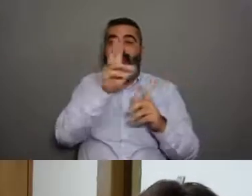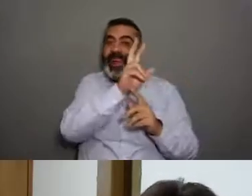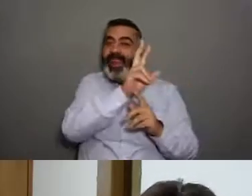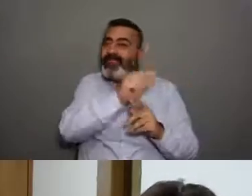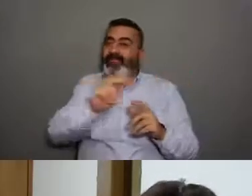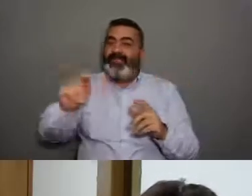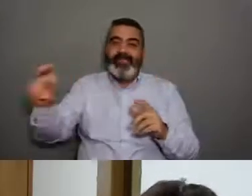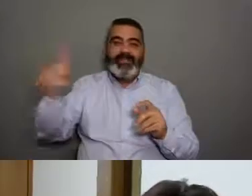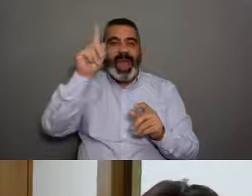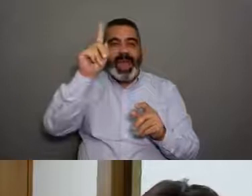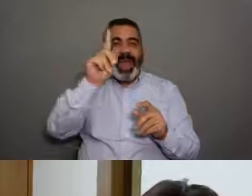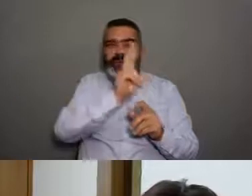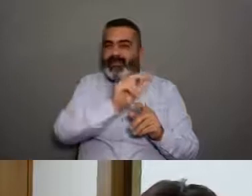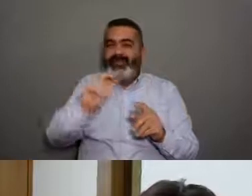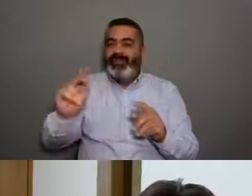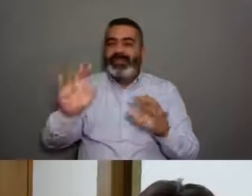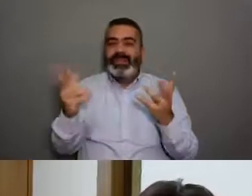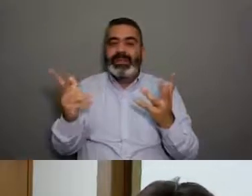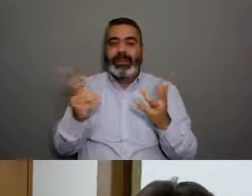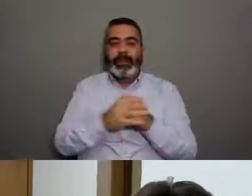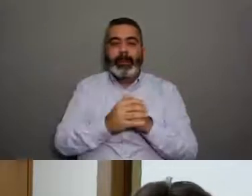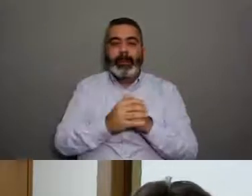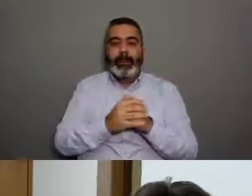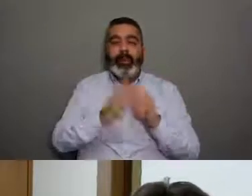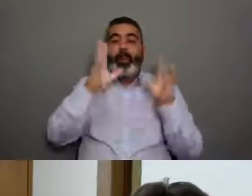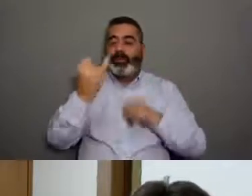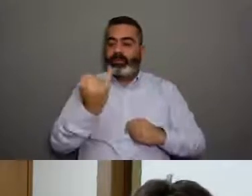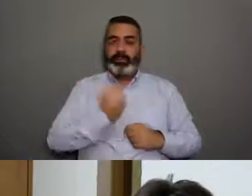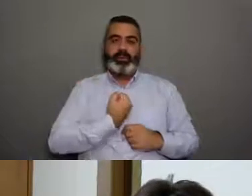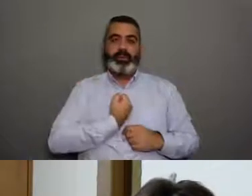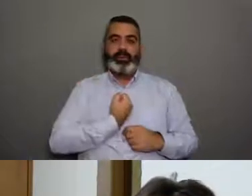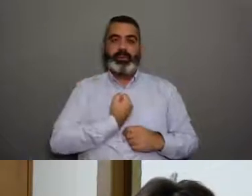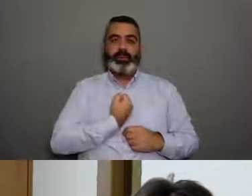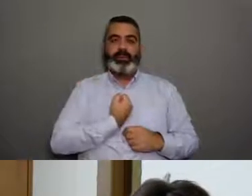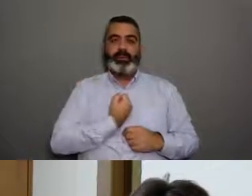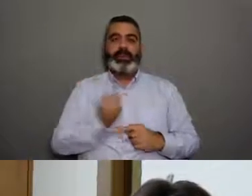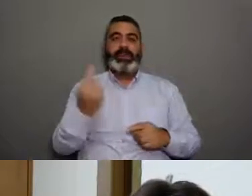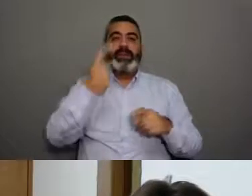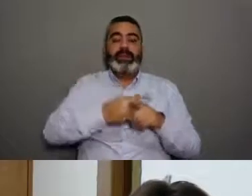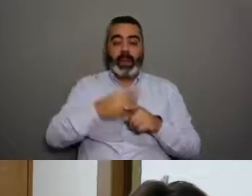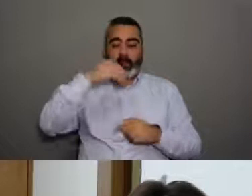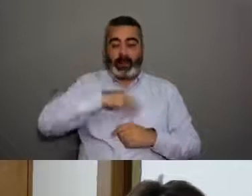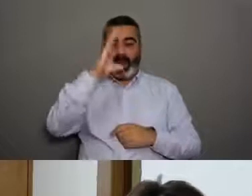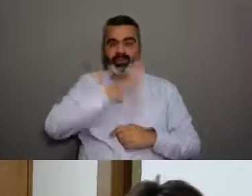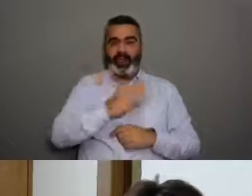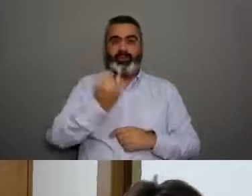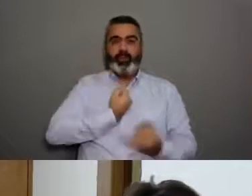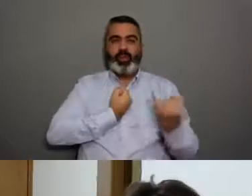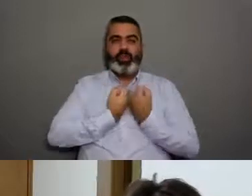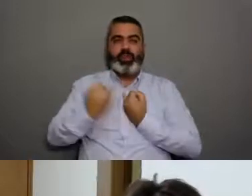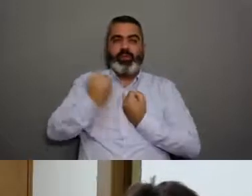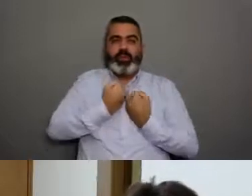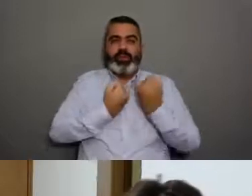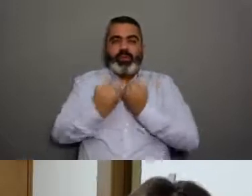όλες αυτές τις ταινίες. Ήταν η έννοια της ταυτότητας και κυρίως οι πολλαπλές ταυτότητες, οι